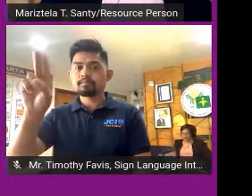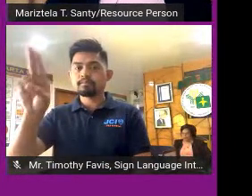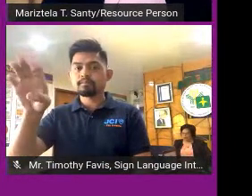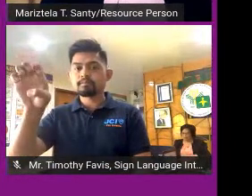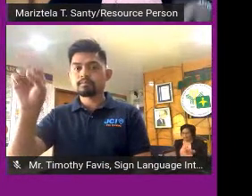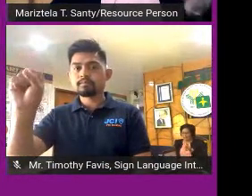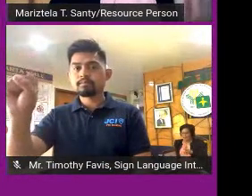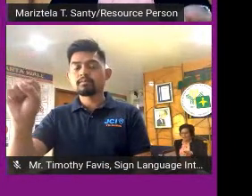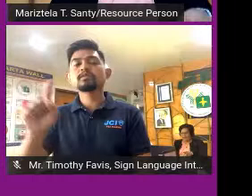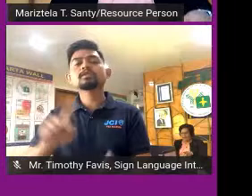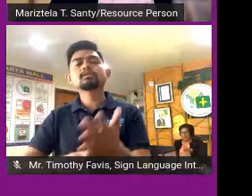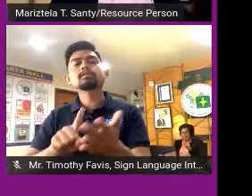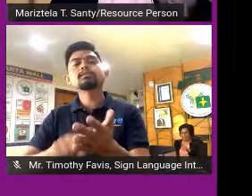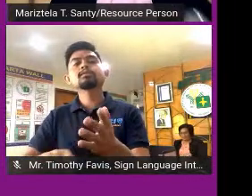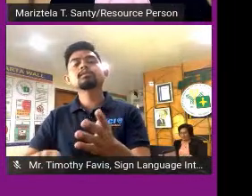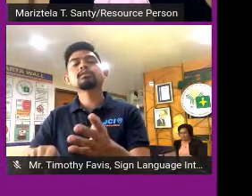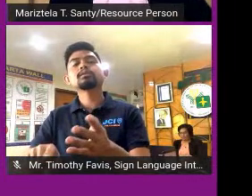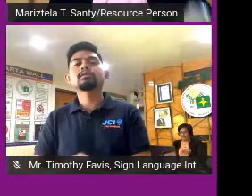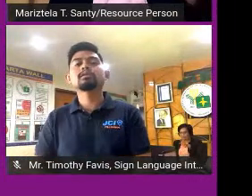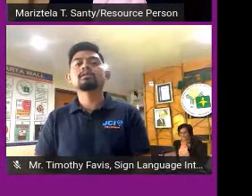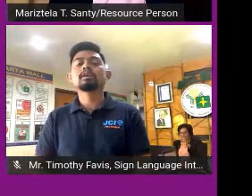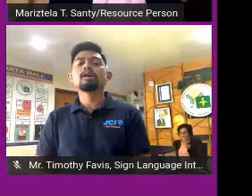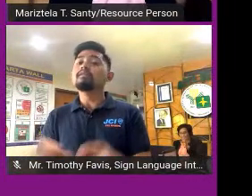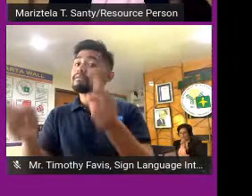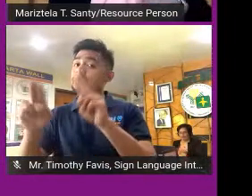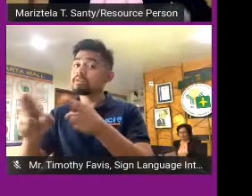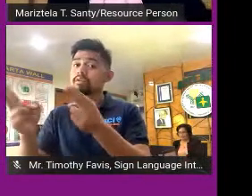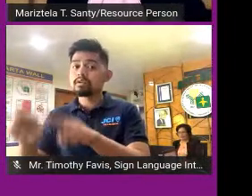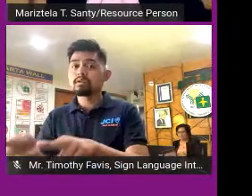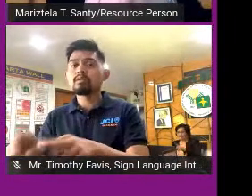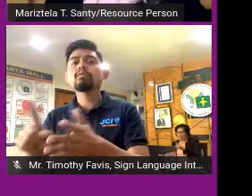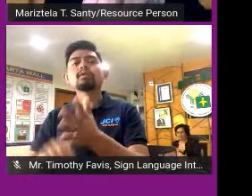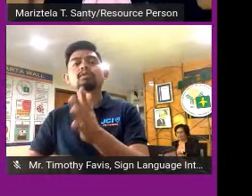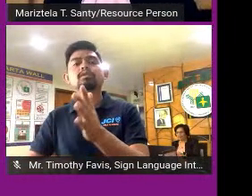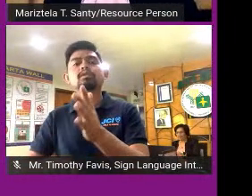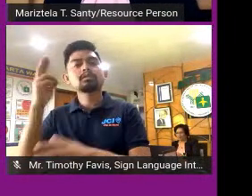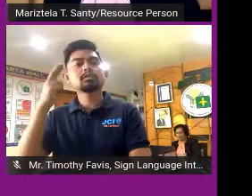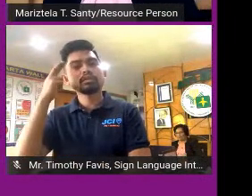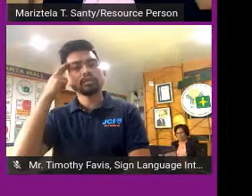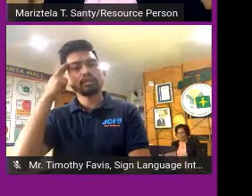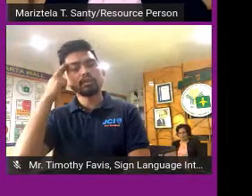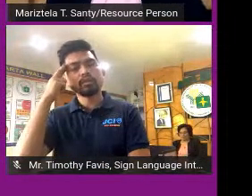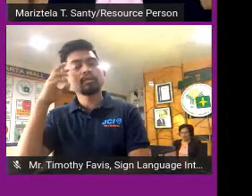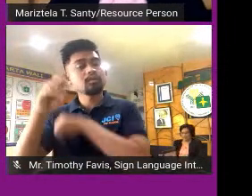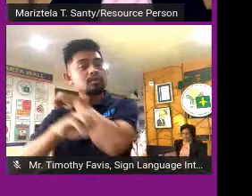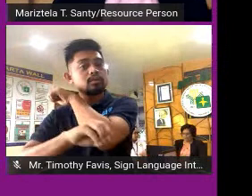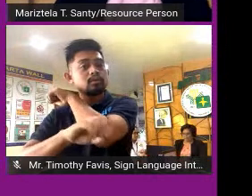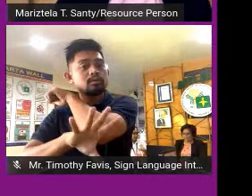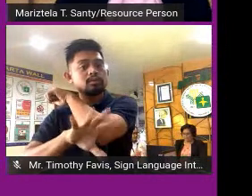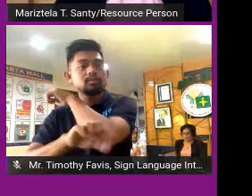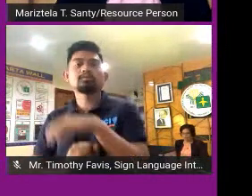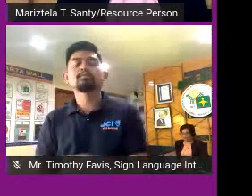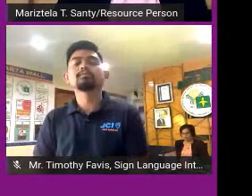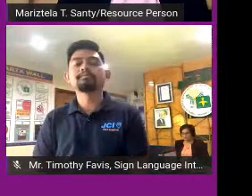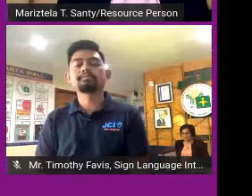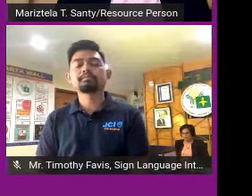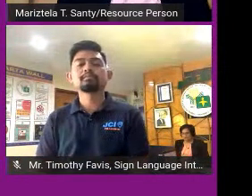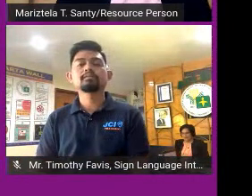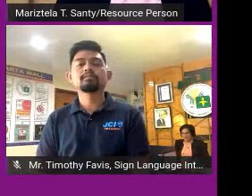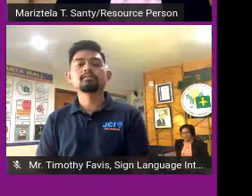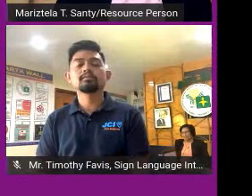So ito, ano-ano ang mga kalagayan ng dimakatarungan? Ano kaya ang pinag-ugatan? Paano mababago ang dimakatarungan kalagayan ito?